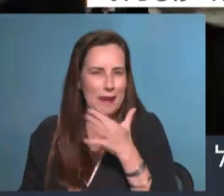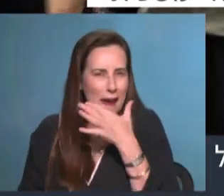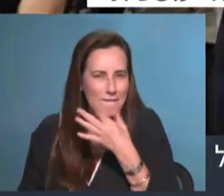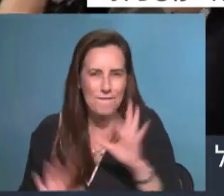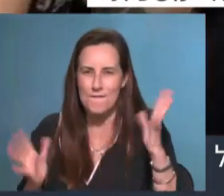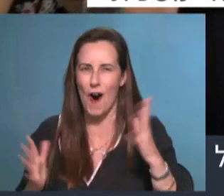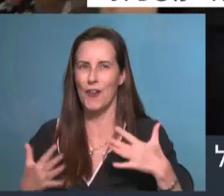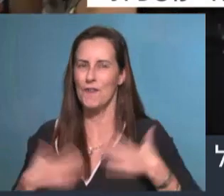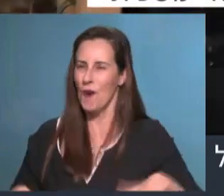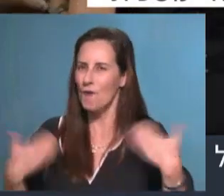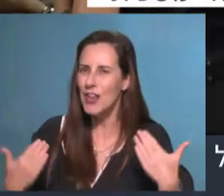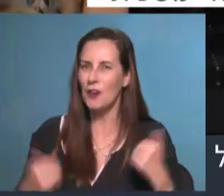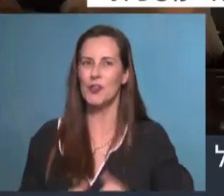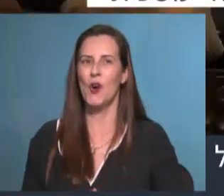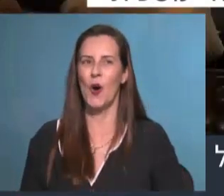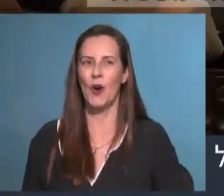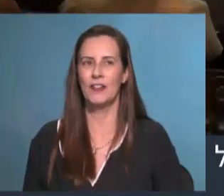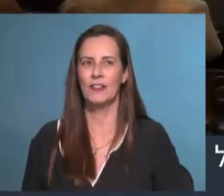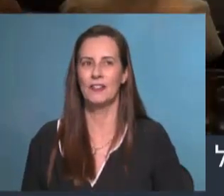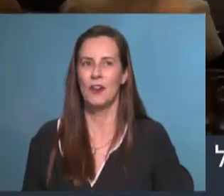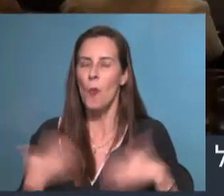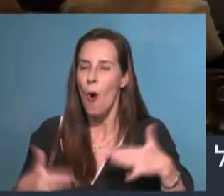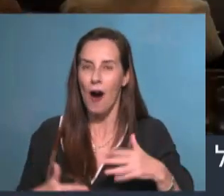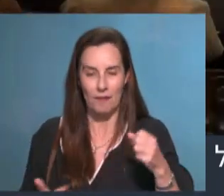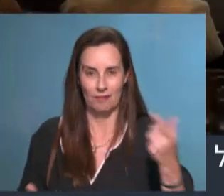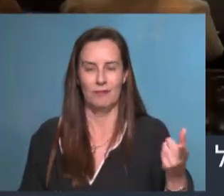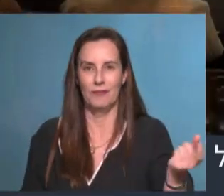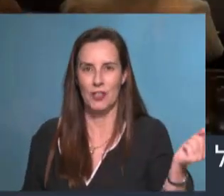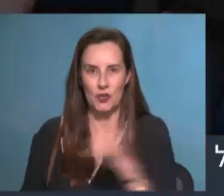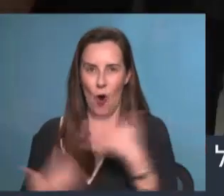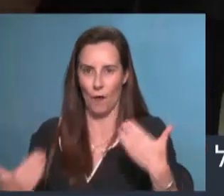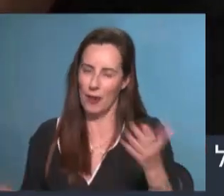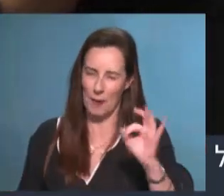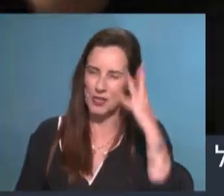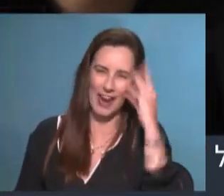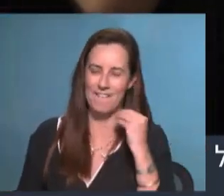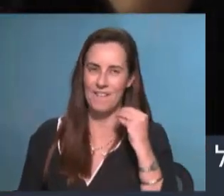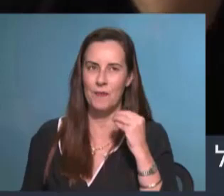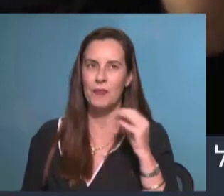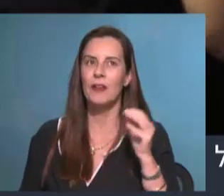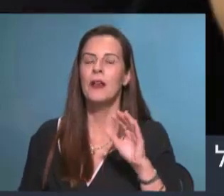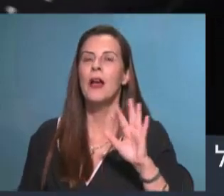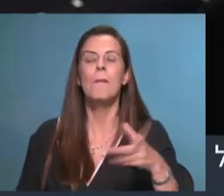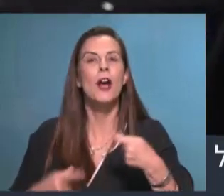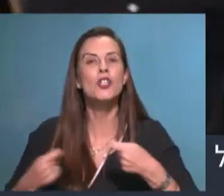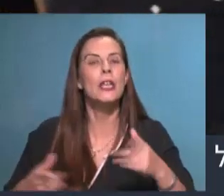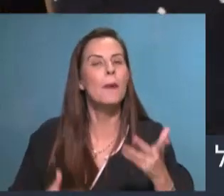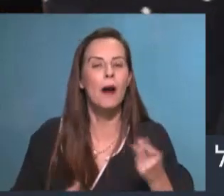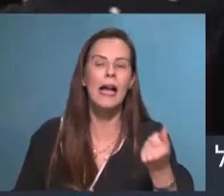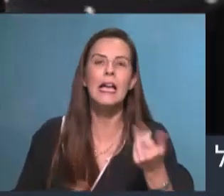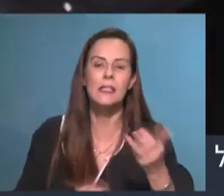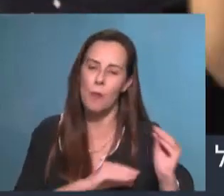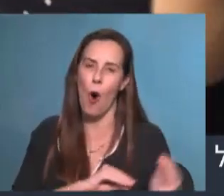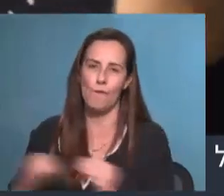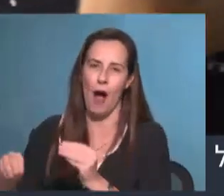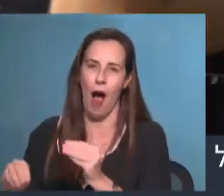יפות ואופנתיות ובאמצע הפשן ויק, בכלל כיף. אחוז ממה שנמכר כאן היום מועבר